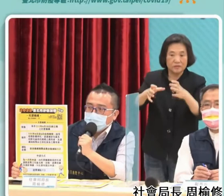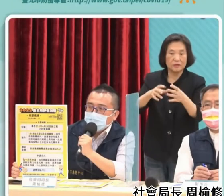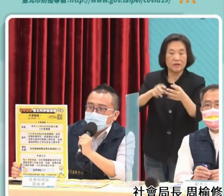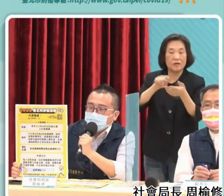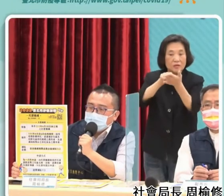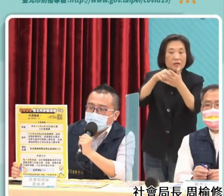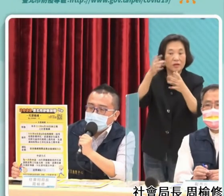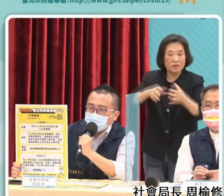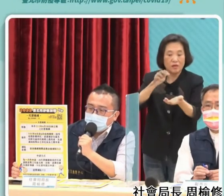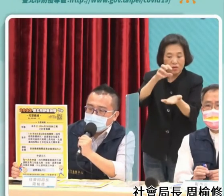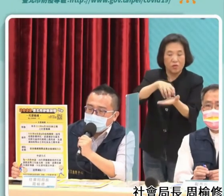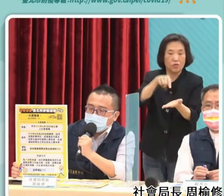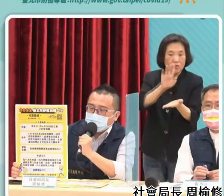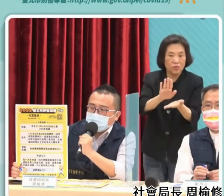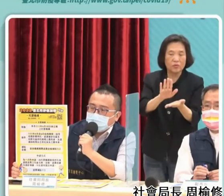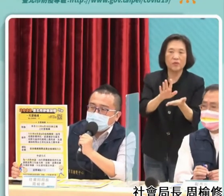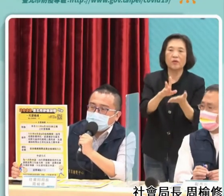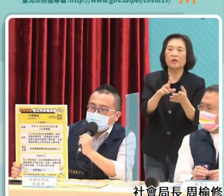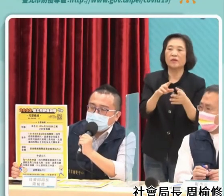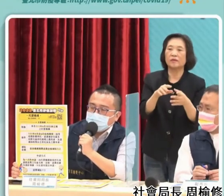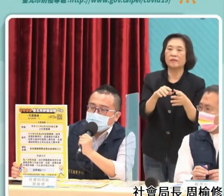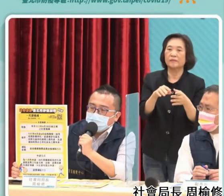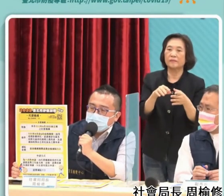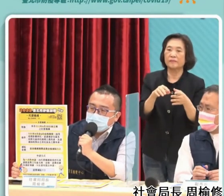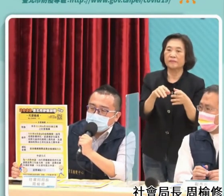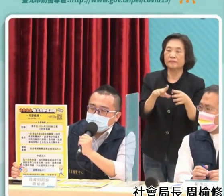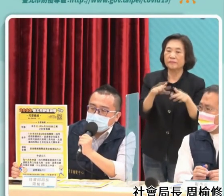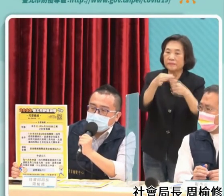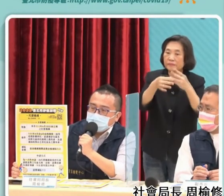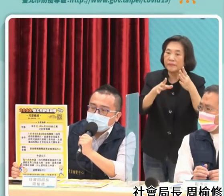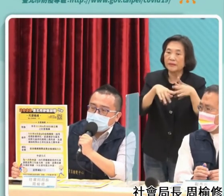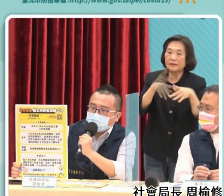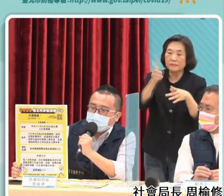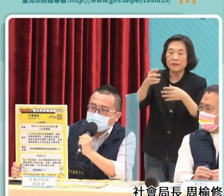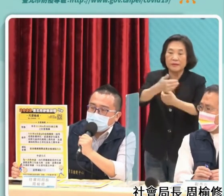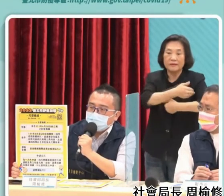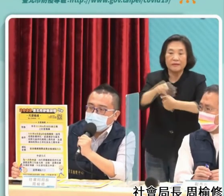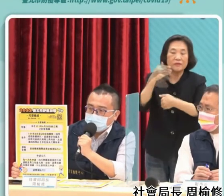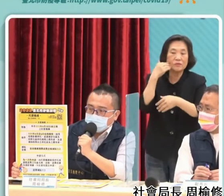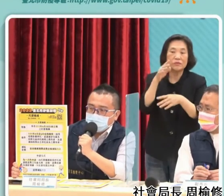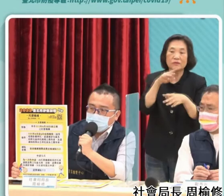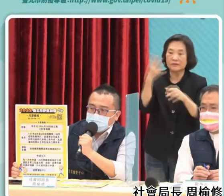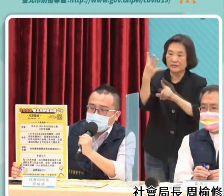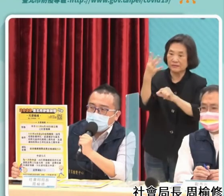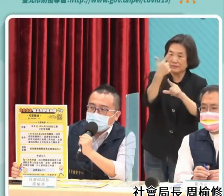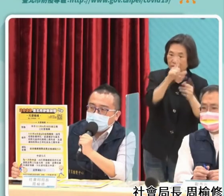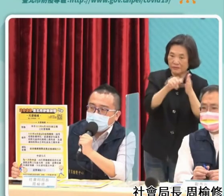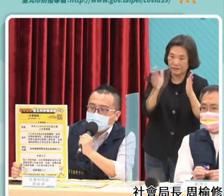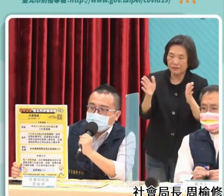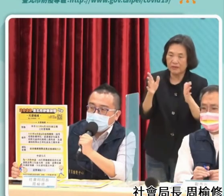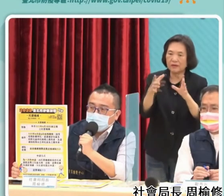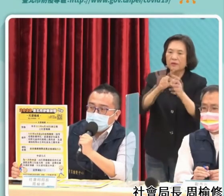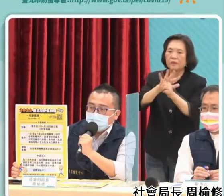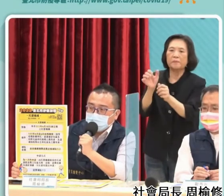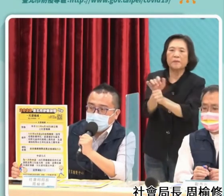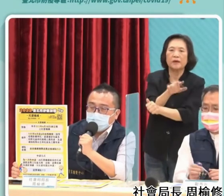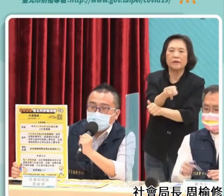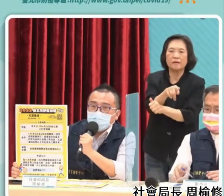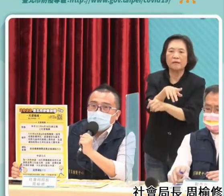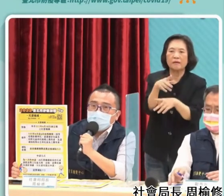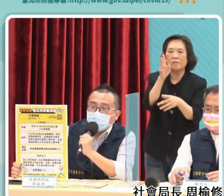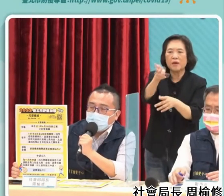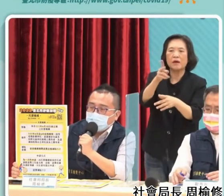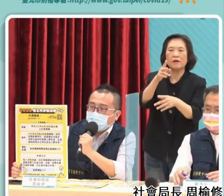构。那么条件特别提到，就是说这个托婴中心在4到6月的期间，因为受疫情影响的停